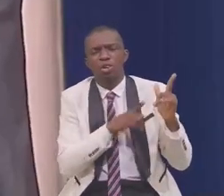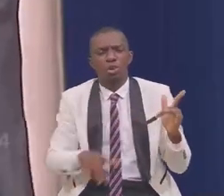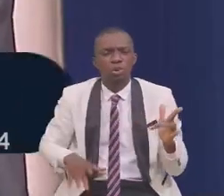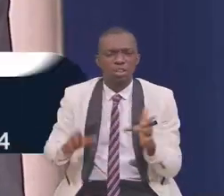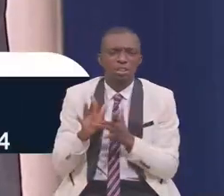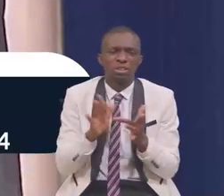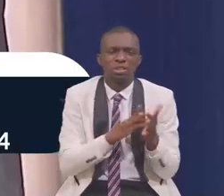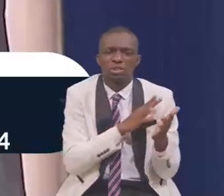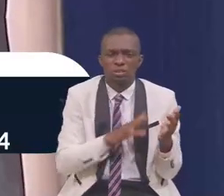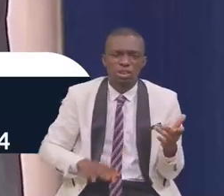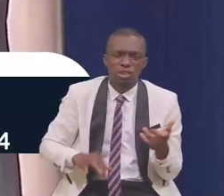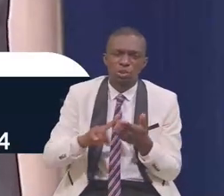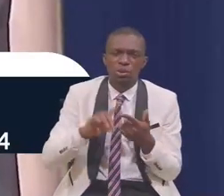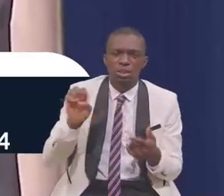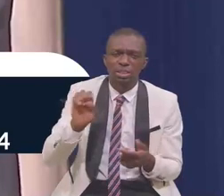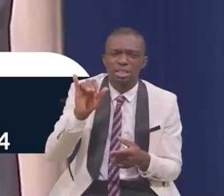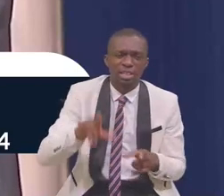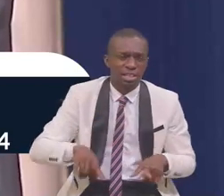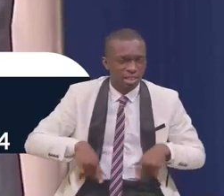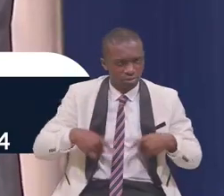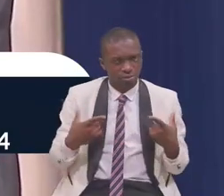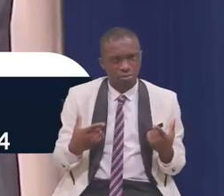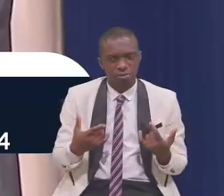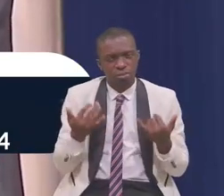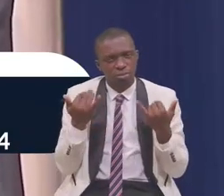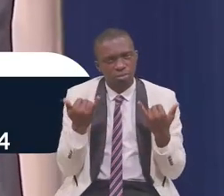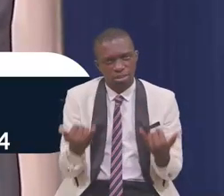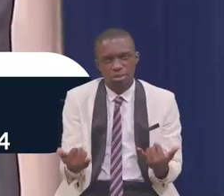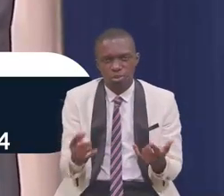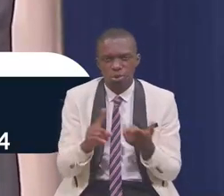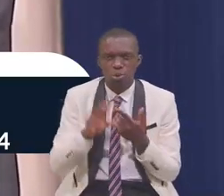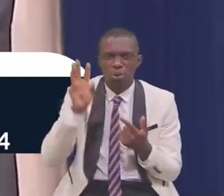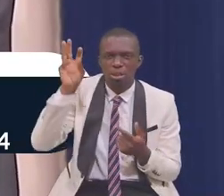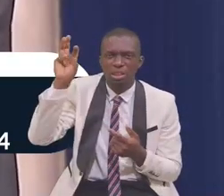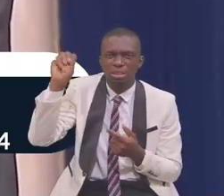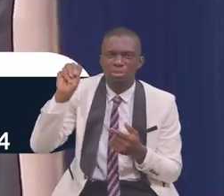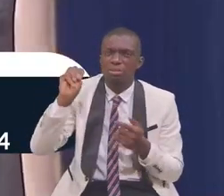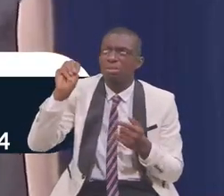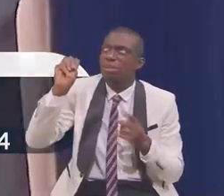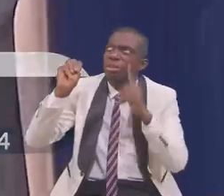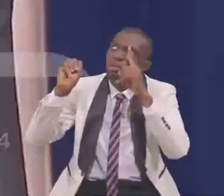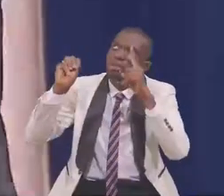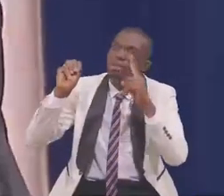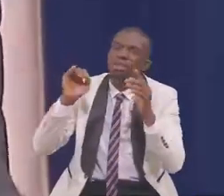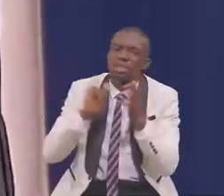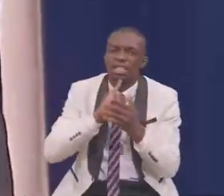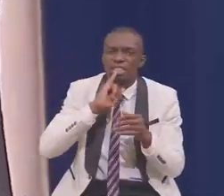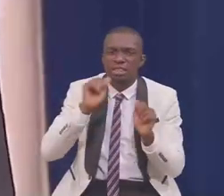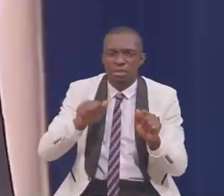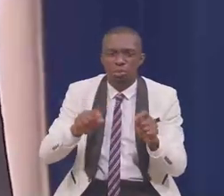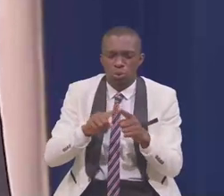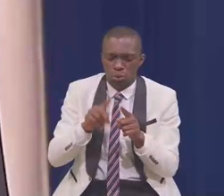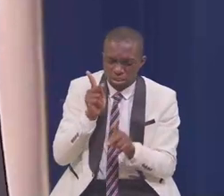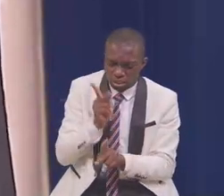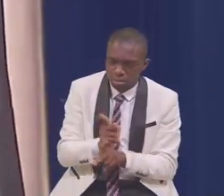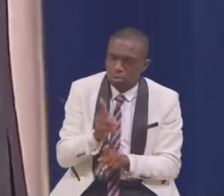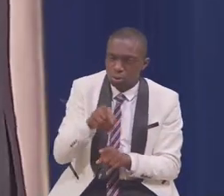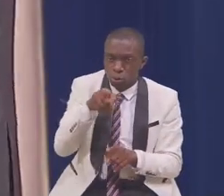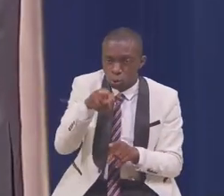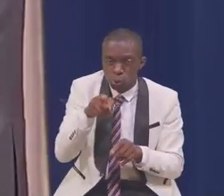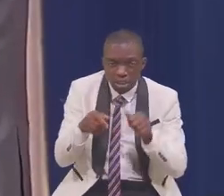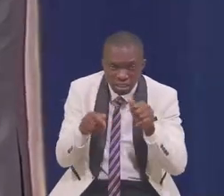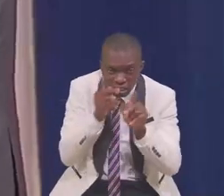vie éternelle. Verset 24. Or, à celui qui peut vous préserver de toute chute, vous vous gardez et le Seigneur va vous